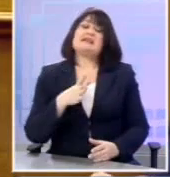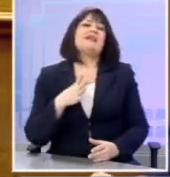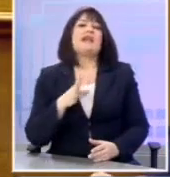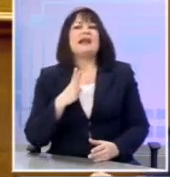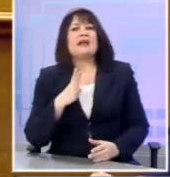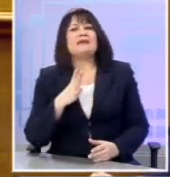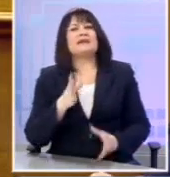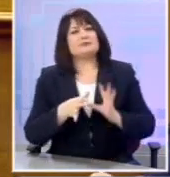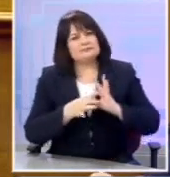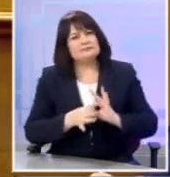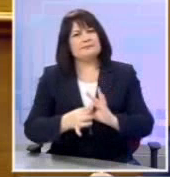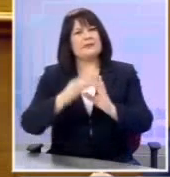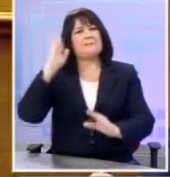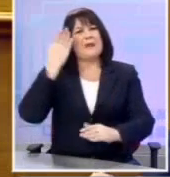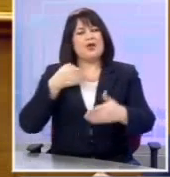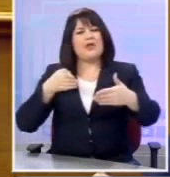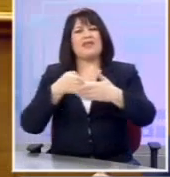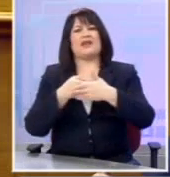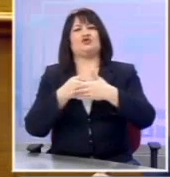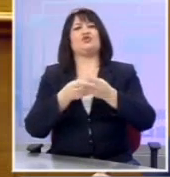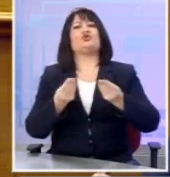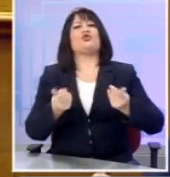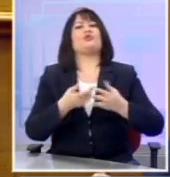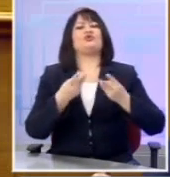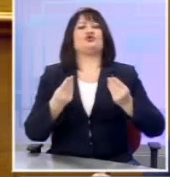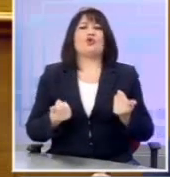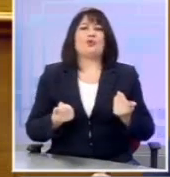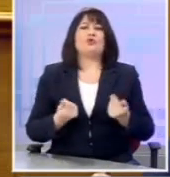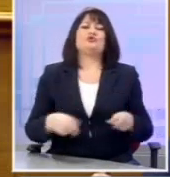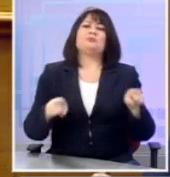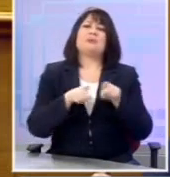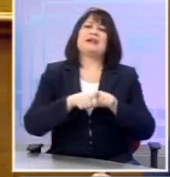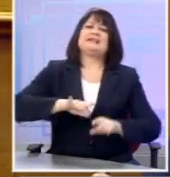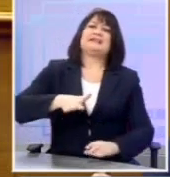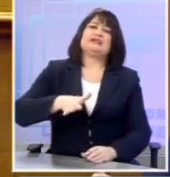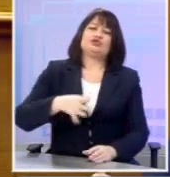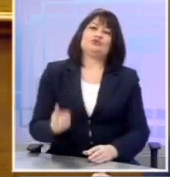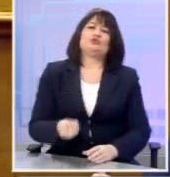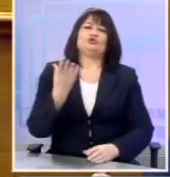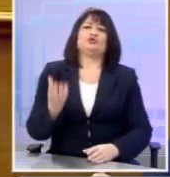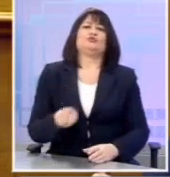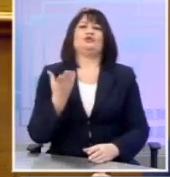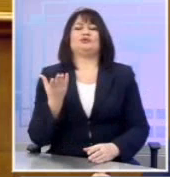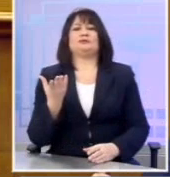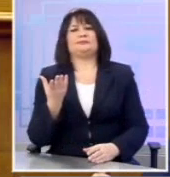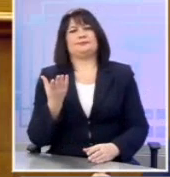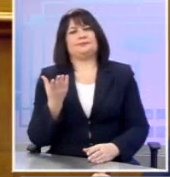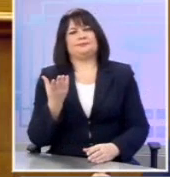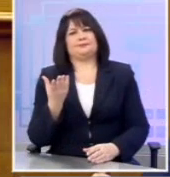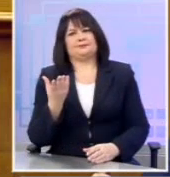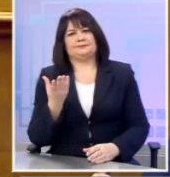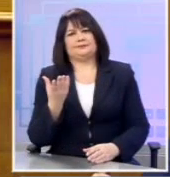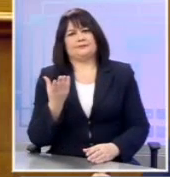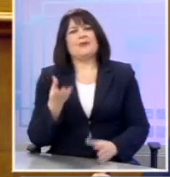τη συνέχιση του παλιού αδιέξοδου συστήματος μαζί ενδεχομένως με μια νέα, 12η στη σειρά,